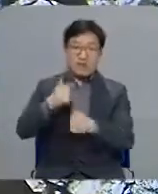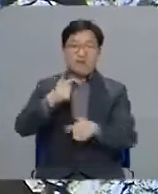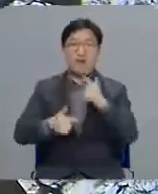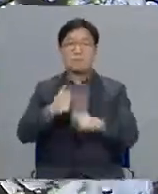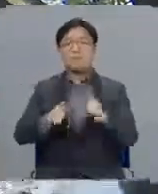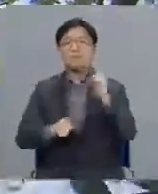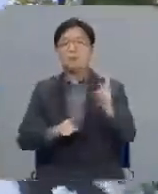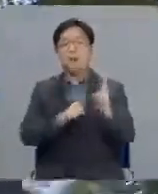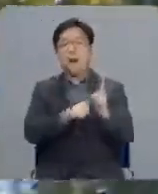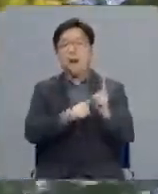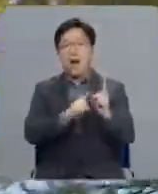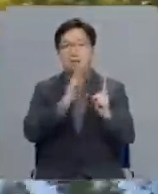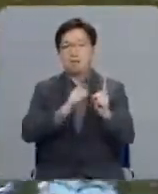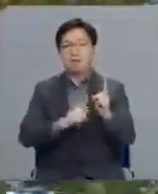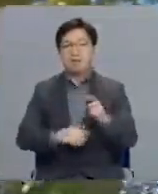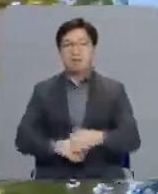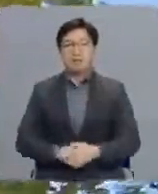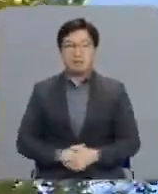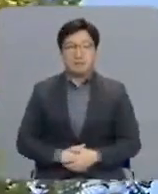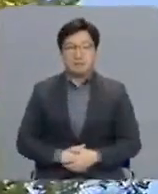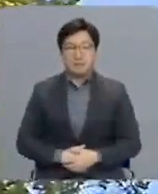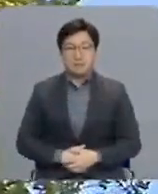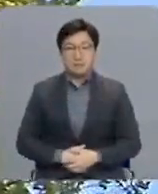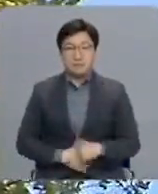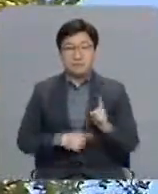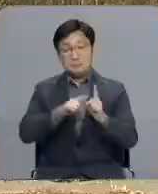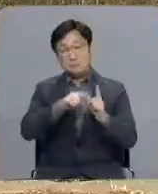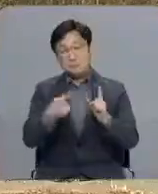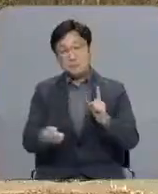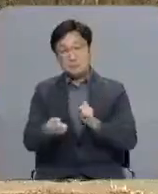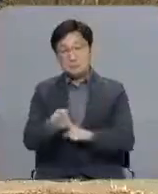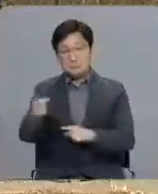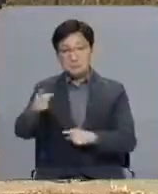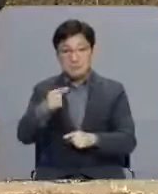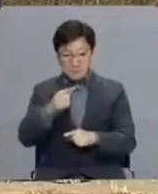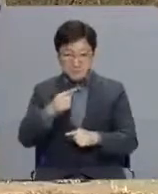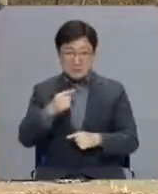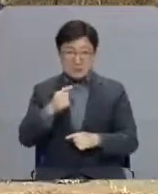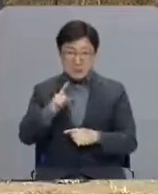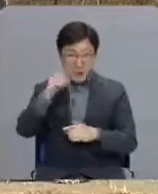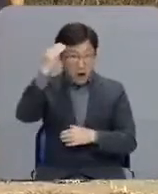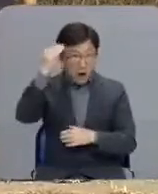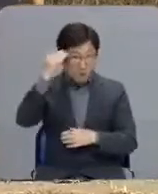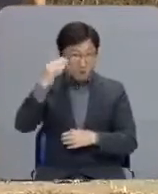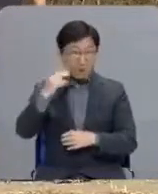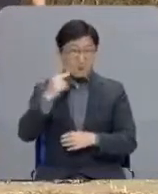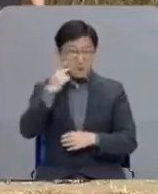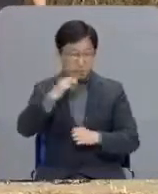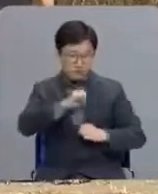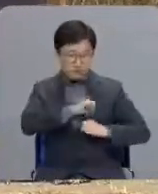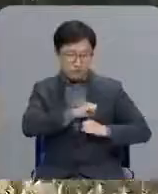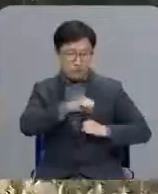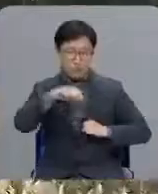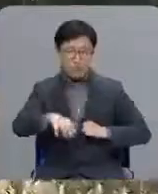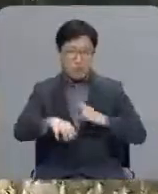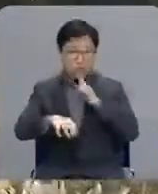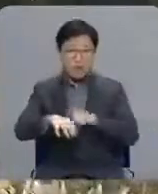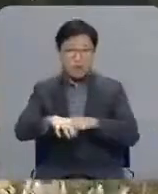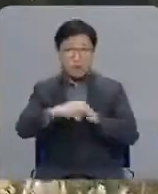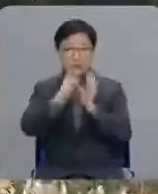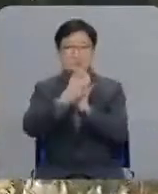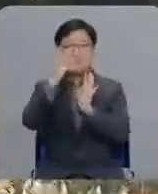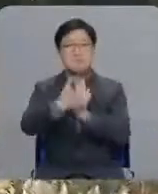것이라고는 이제 팽나무 한 그루뿐. 바로 옆에는 주한미군 기지가 있습니다. 이 마을이 주한미군에